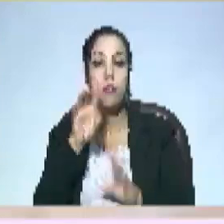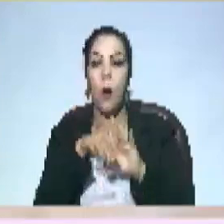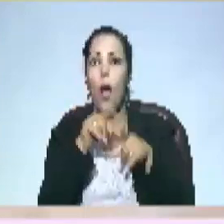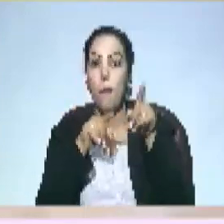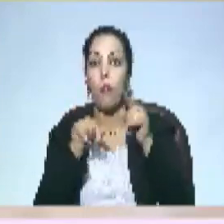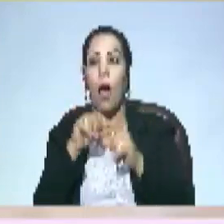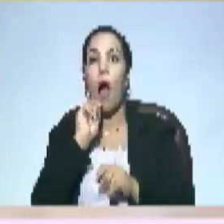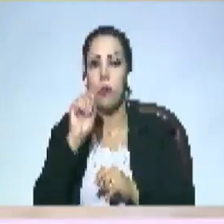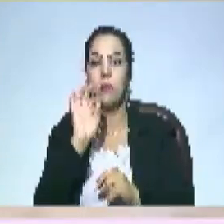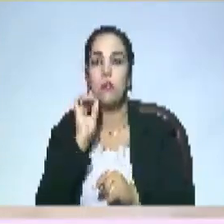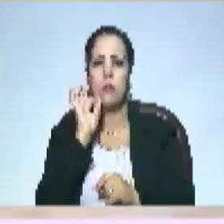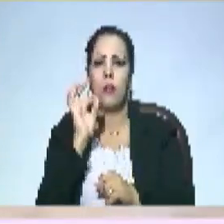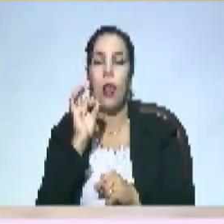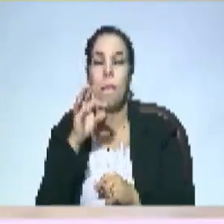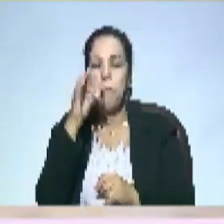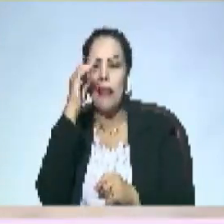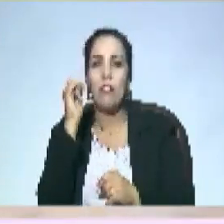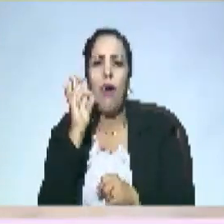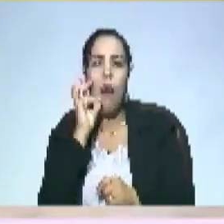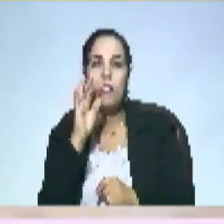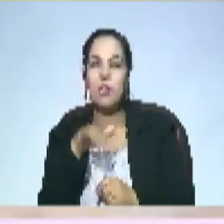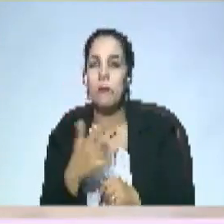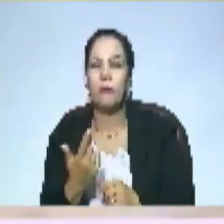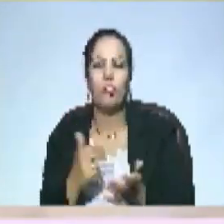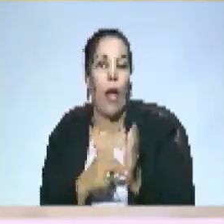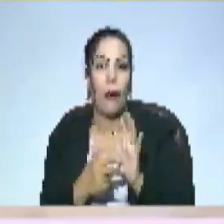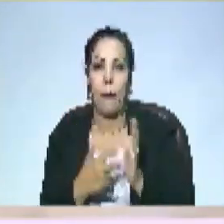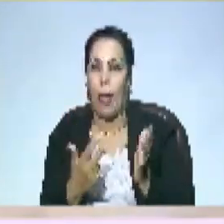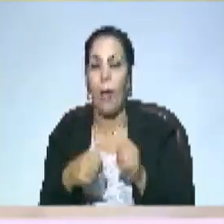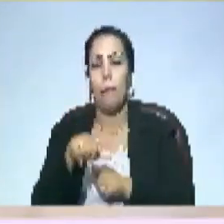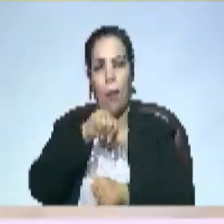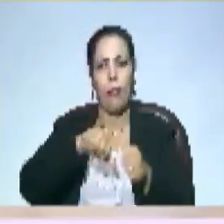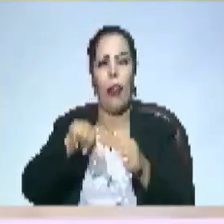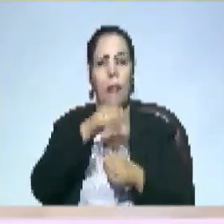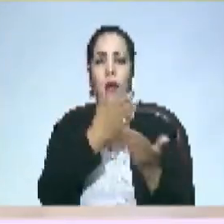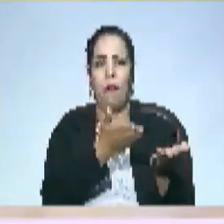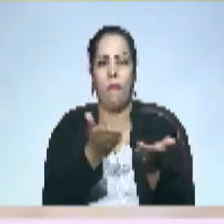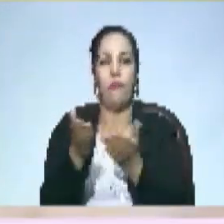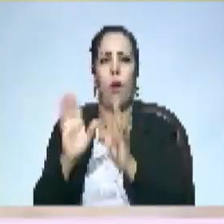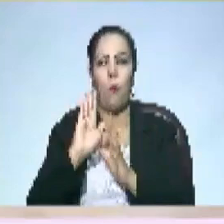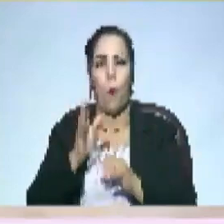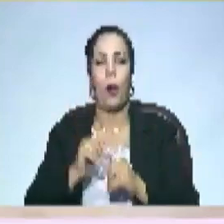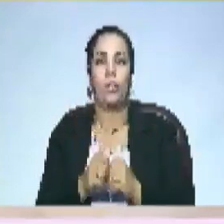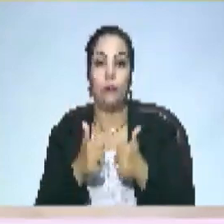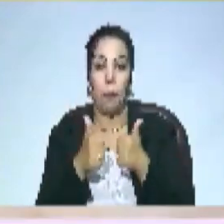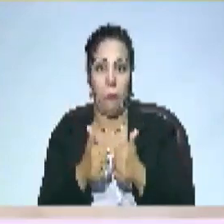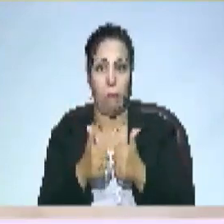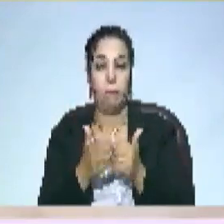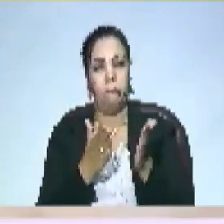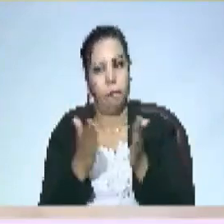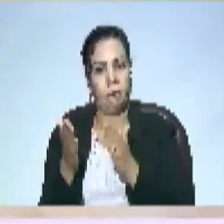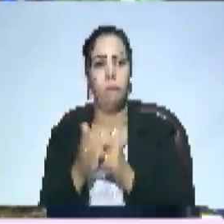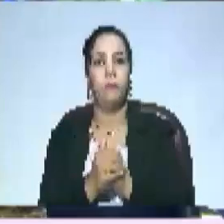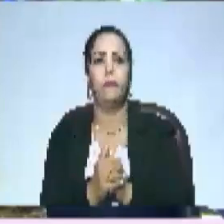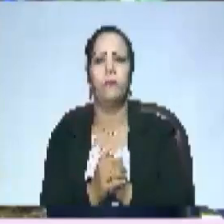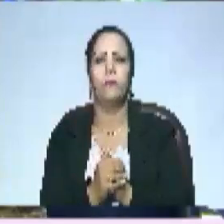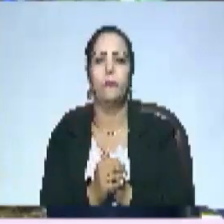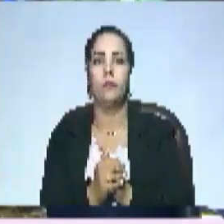احنا بنشتغلها دي الاصلي، اللي هي الاصلية وبالطريقة الاصلية. كويس؟